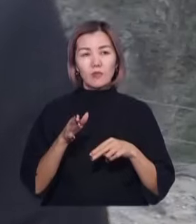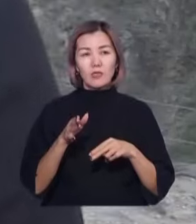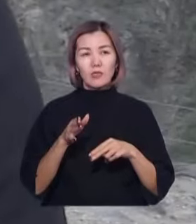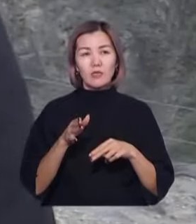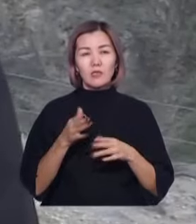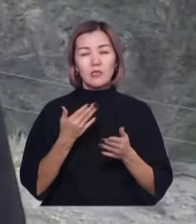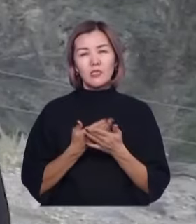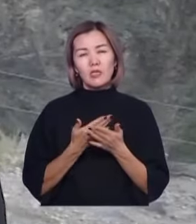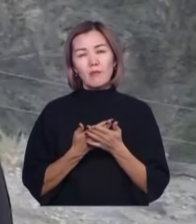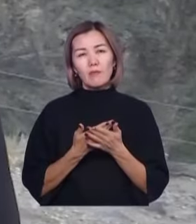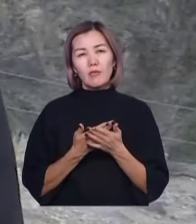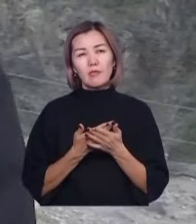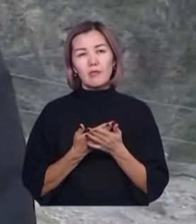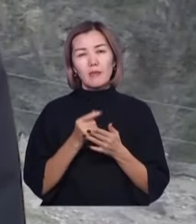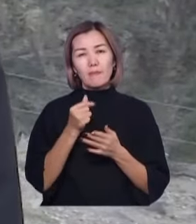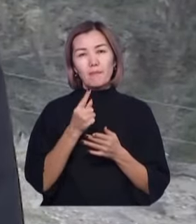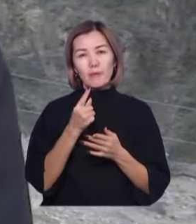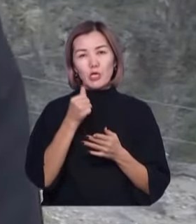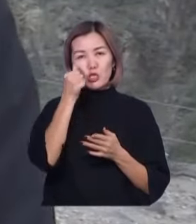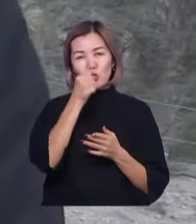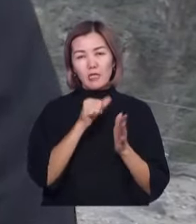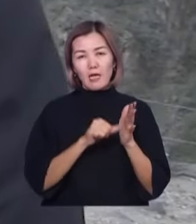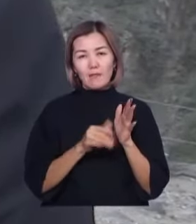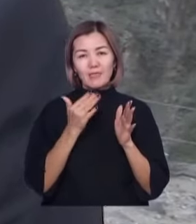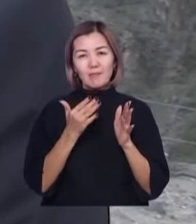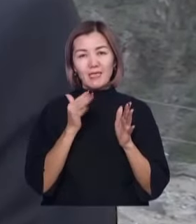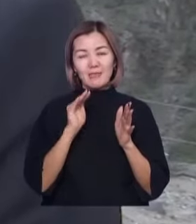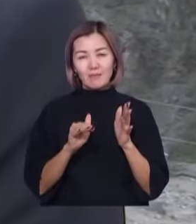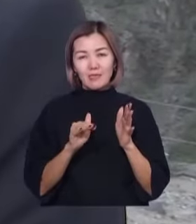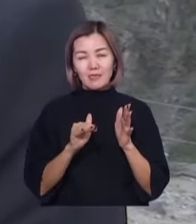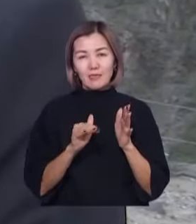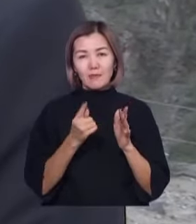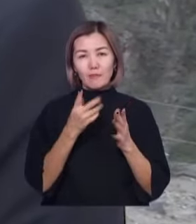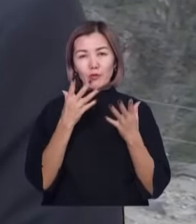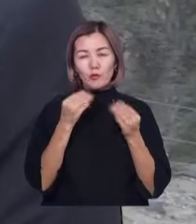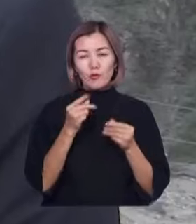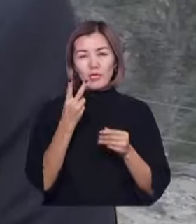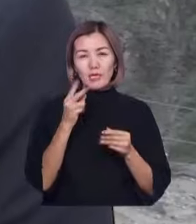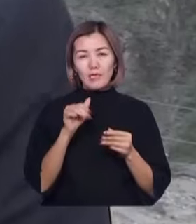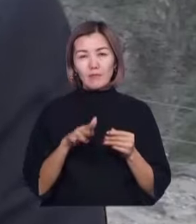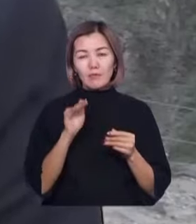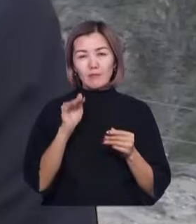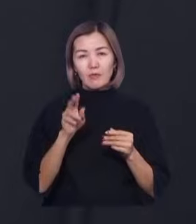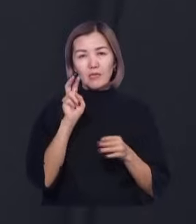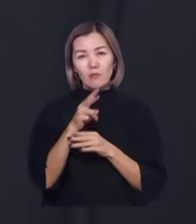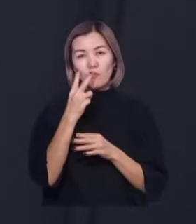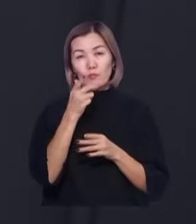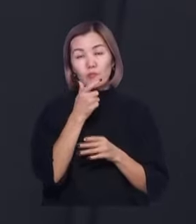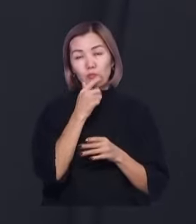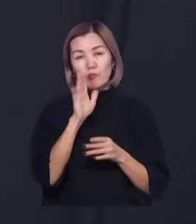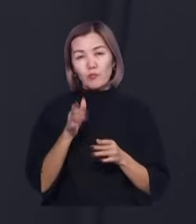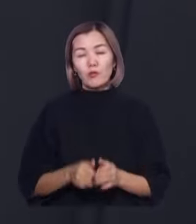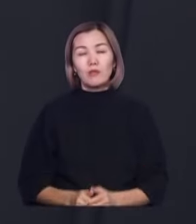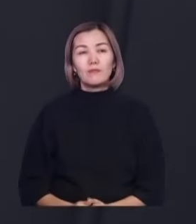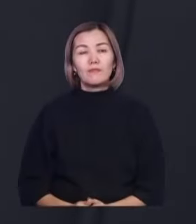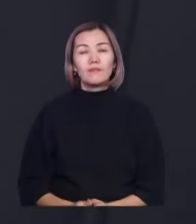жерде жылына 65 мың адам, күніне 2,5 мың адам келіп тамашалайтын болады. Әкімшілік